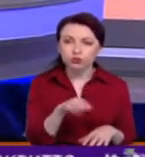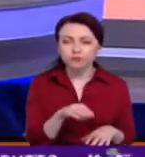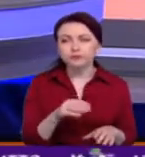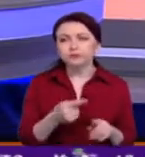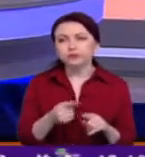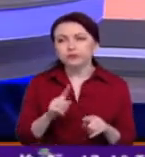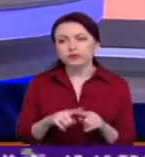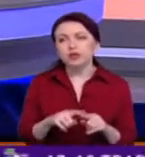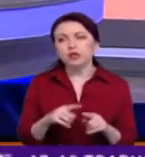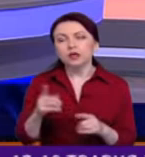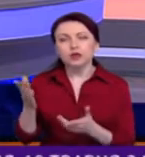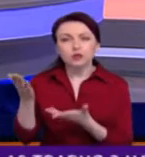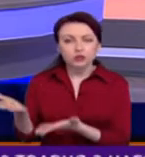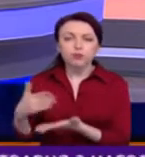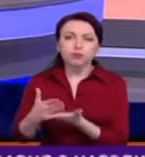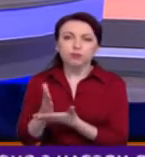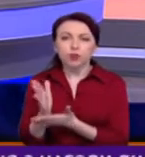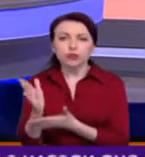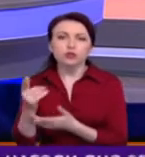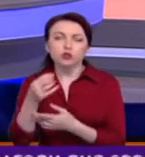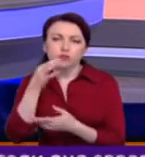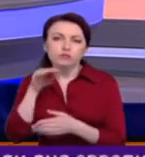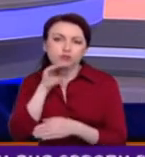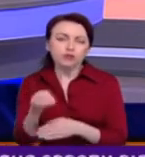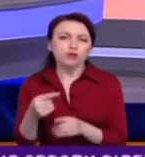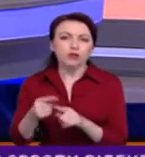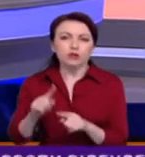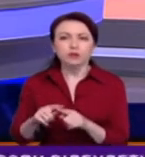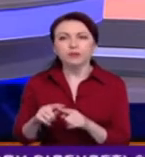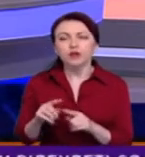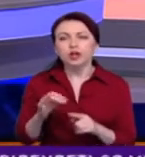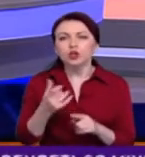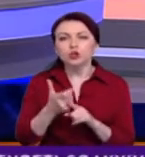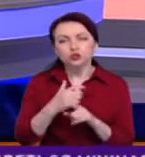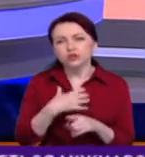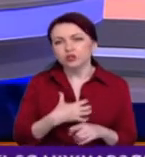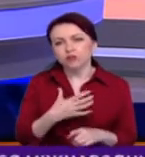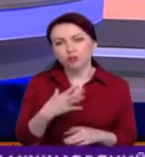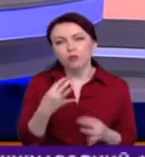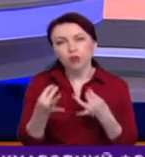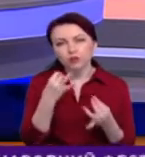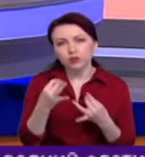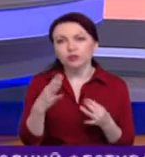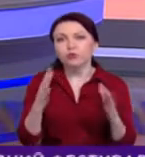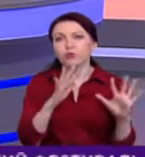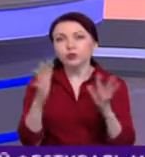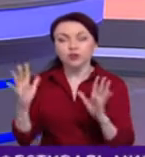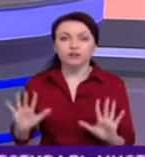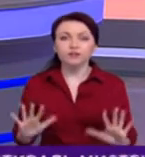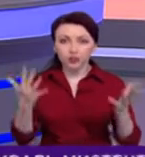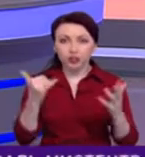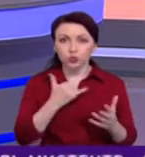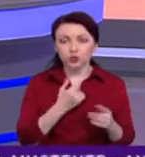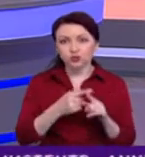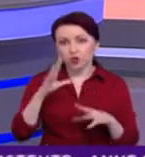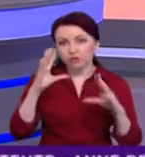з питань правової політики і правосуддя, радник міністра юстиції України. І в цьому контексті було дуже важливо поговорити про події, які виникли в нас